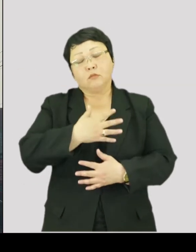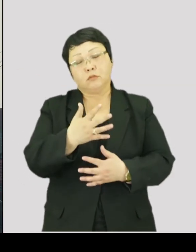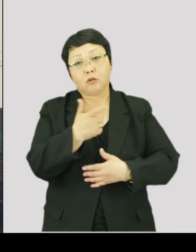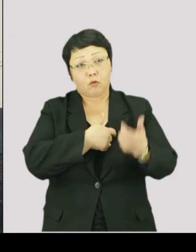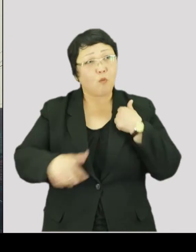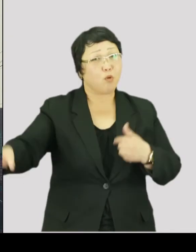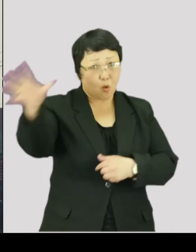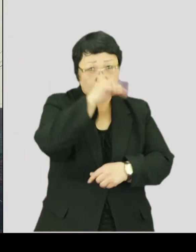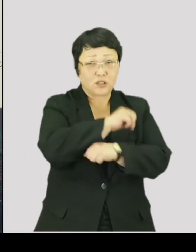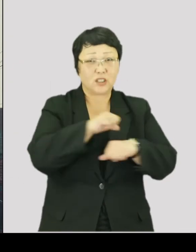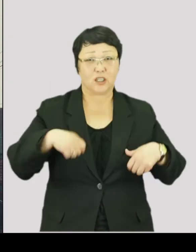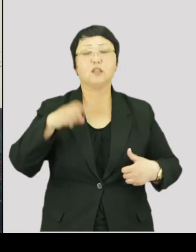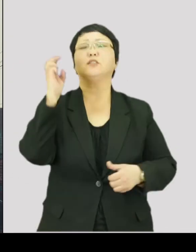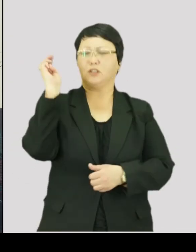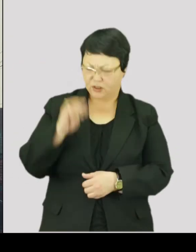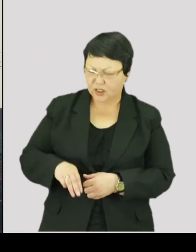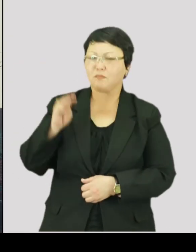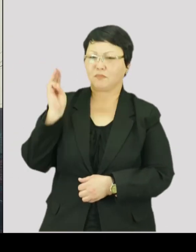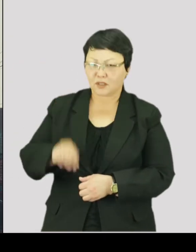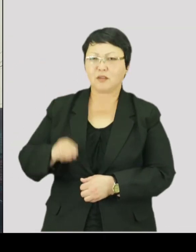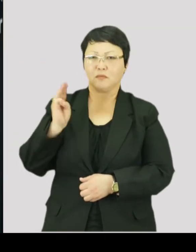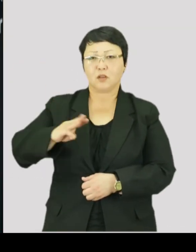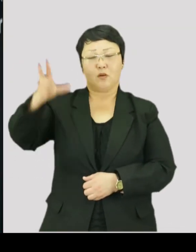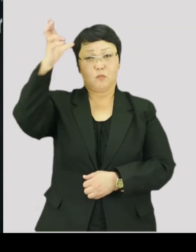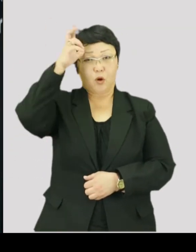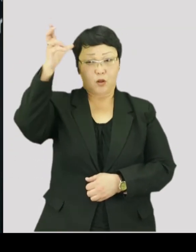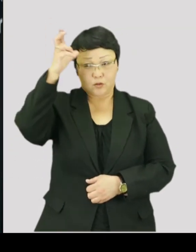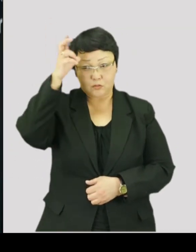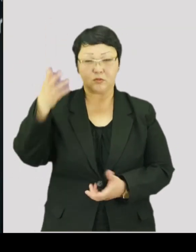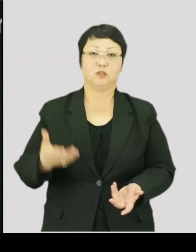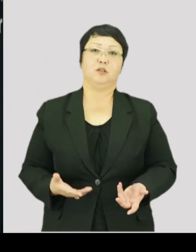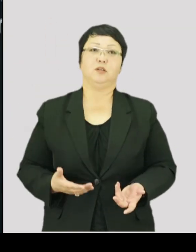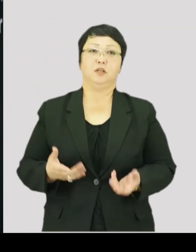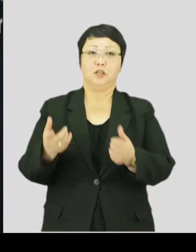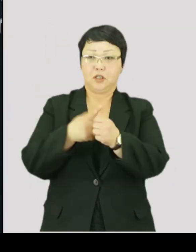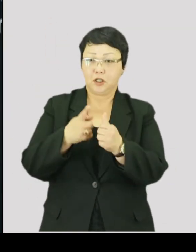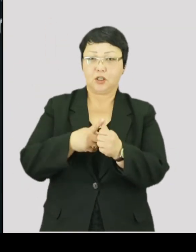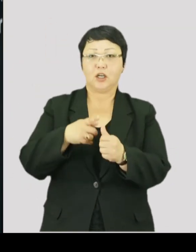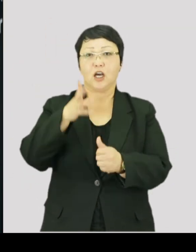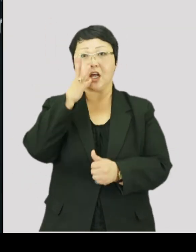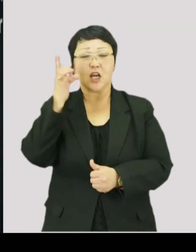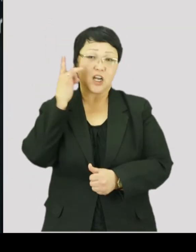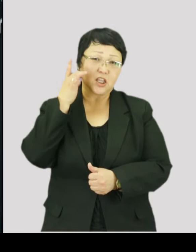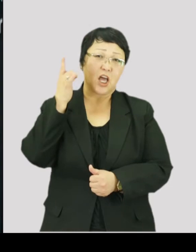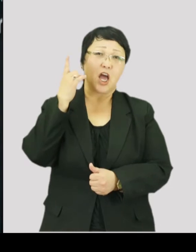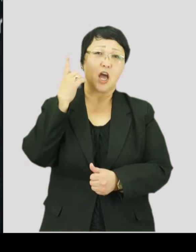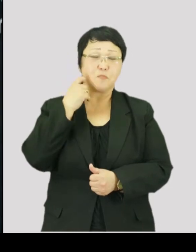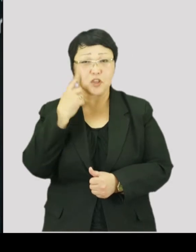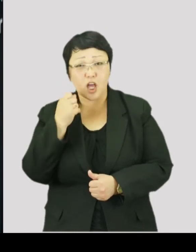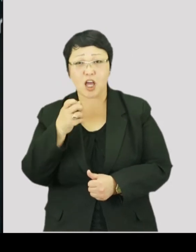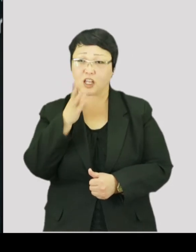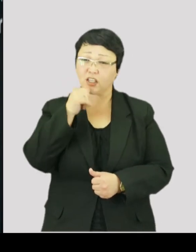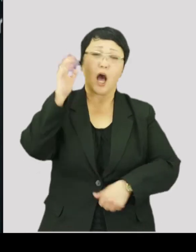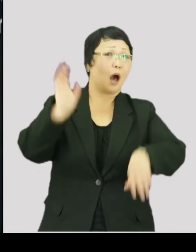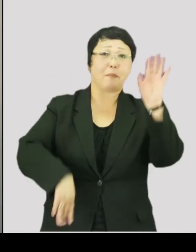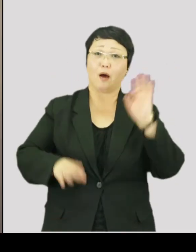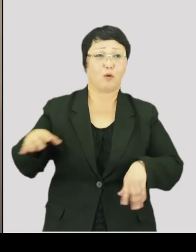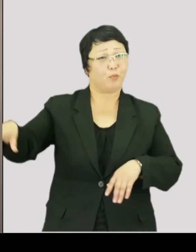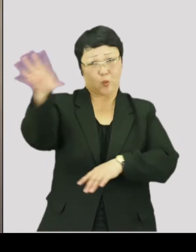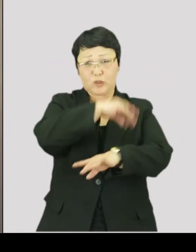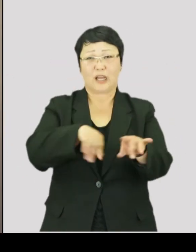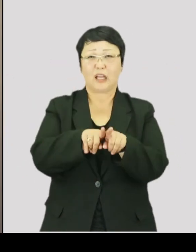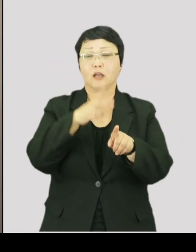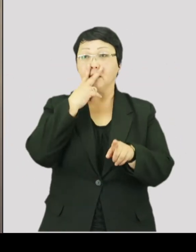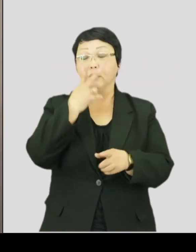бүгд тэр ойлгож байгаа. Тэрийг бүхэн ойлгож байгаа. Боловсролын төвшин, хамаарч байгаа бүлэг, хүйс, наастай тэрнээс үл хамаар бүгд тэр ойлгож байхгүй. Энэ бол